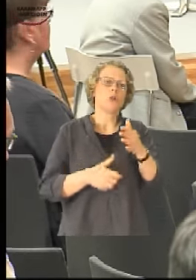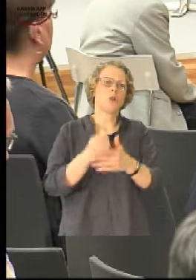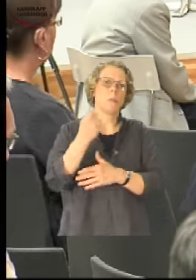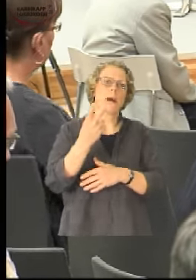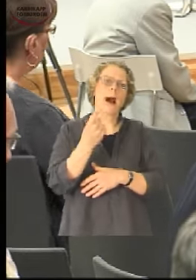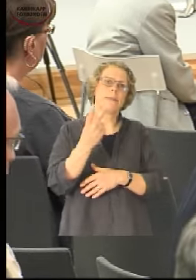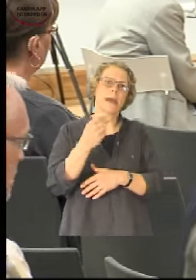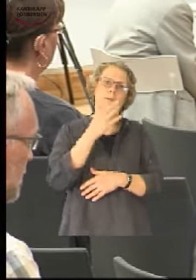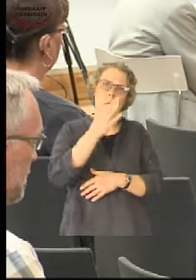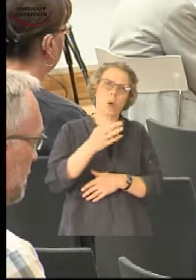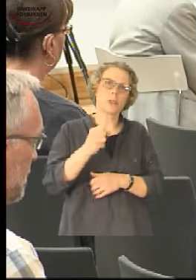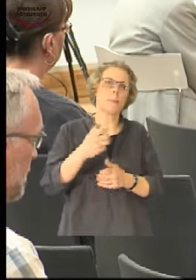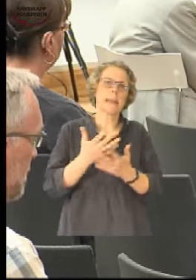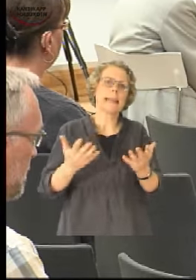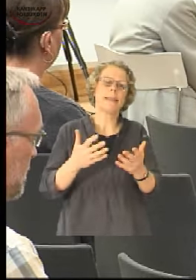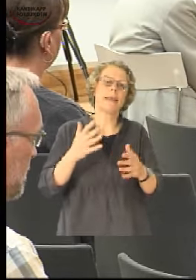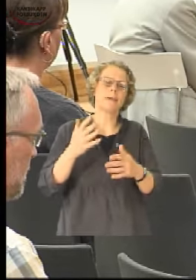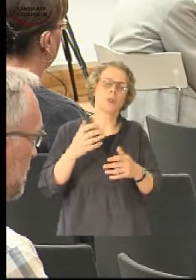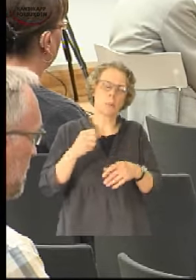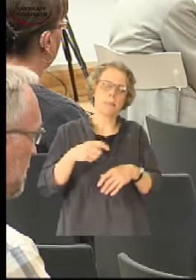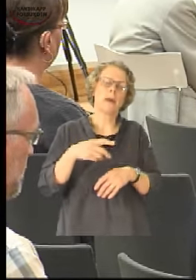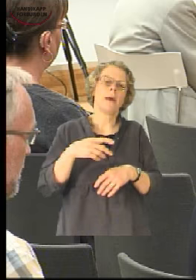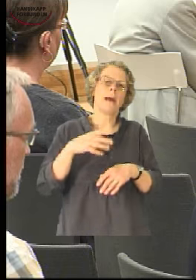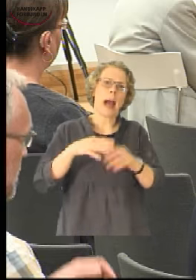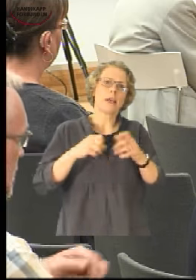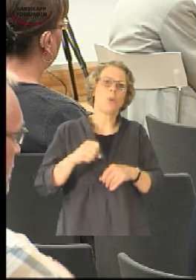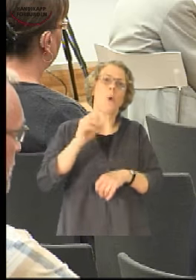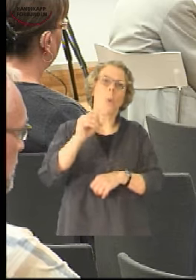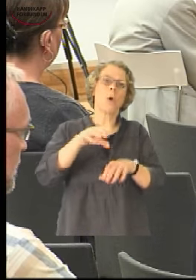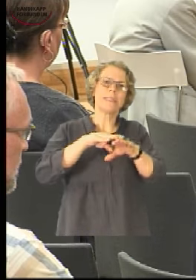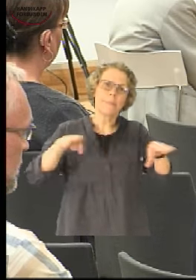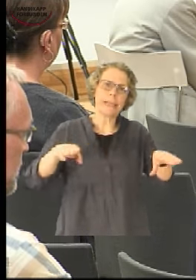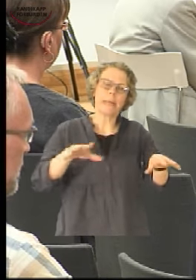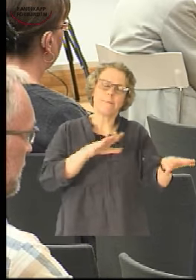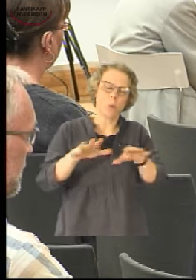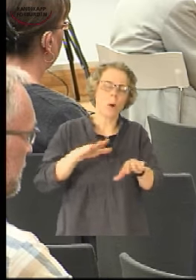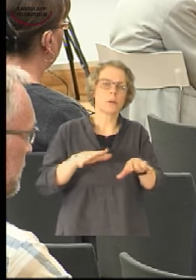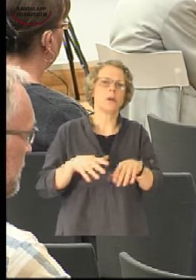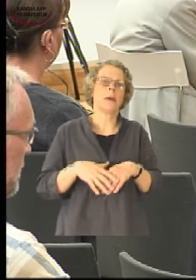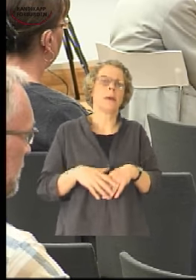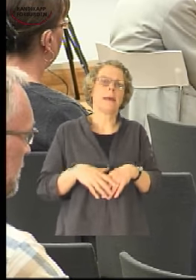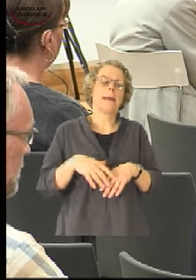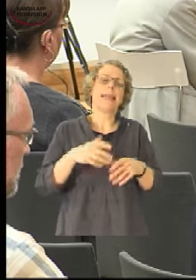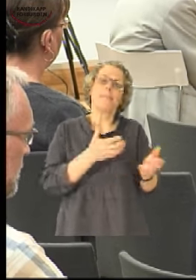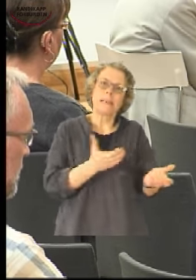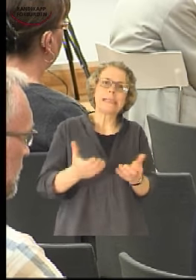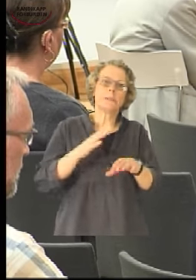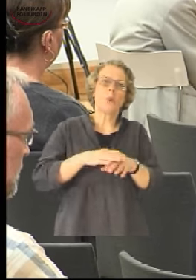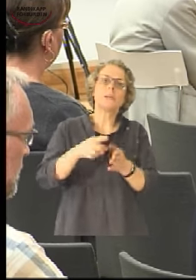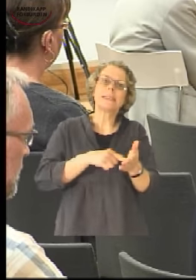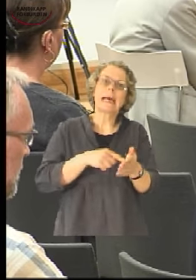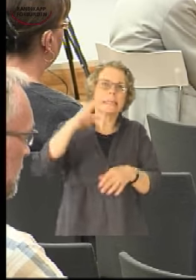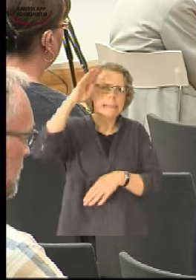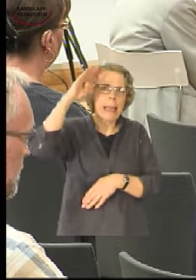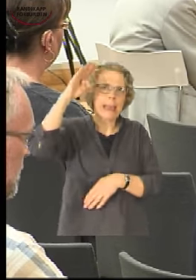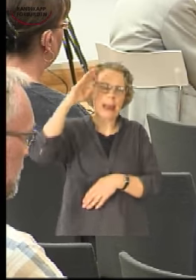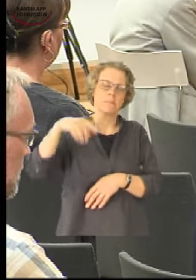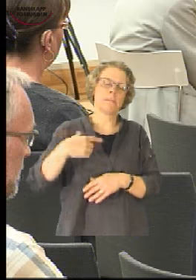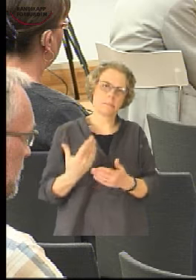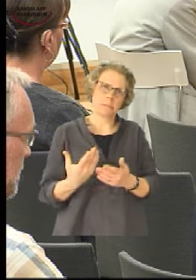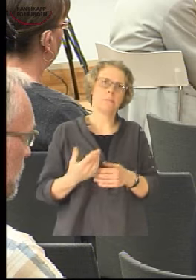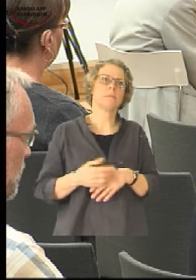ojämlik vård. Och det handlar om bristen på specialistläkare. Och det är ju så